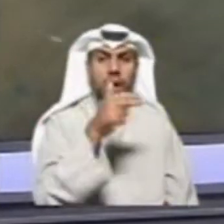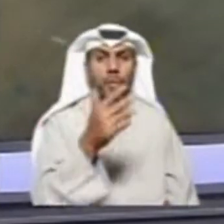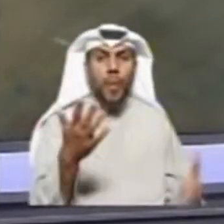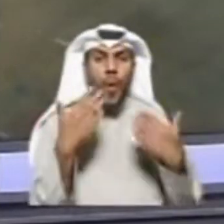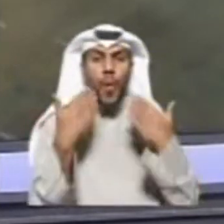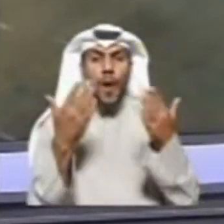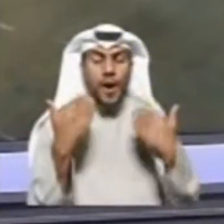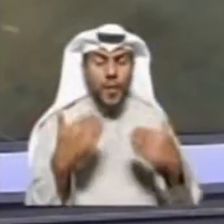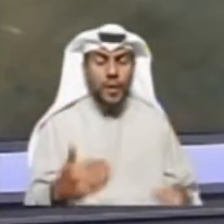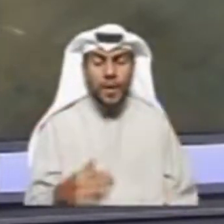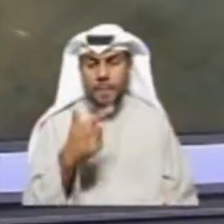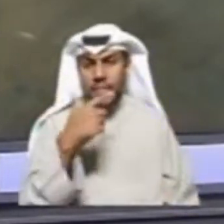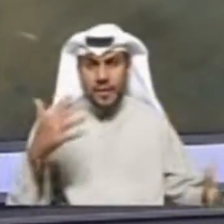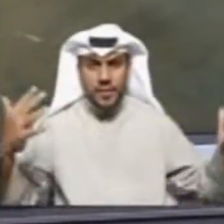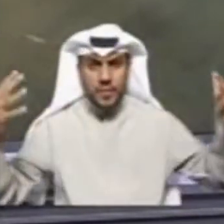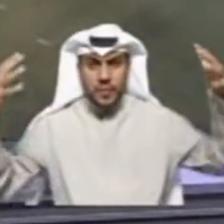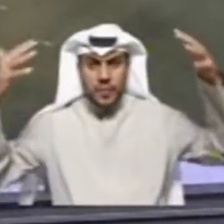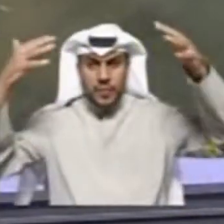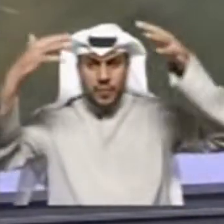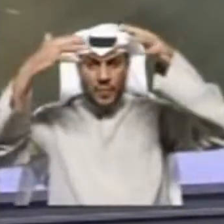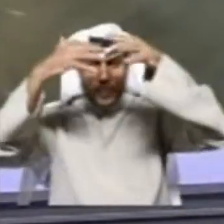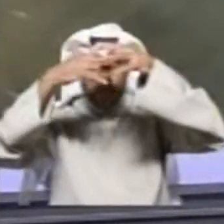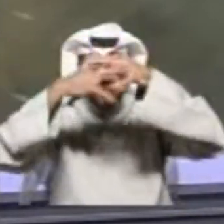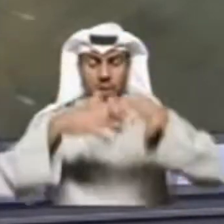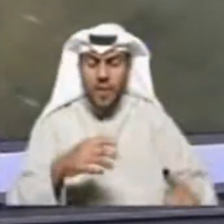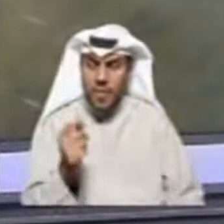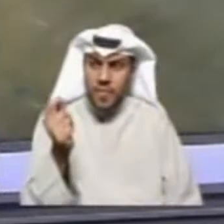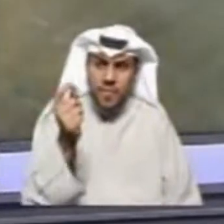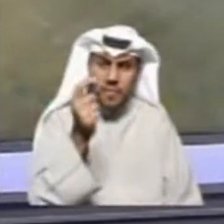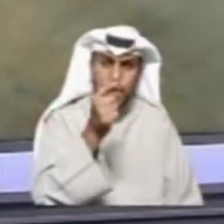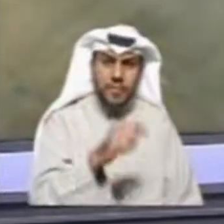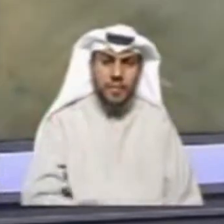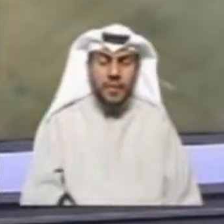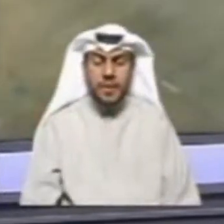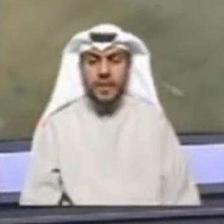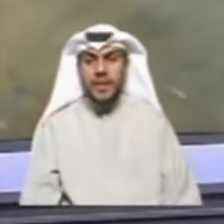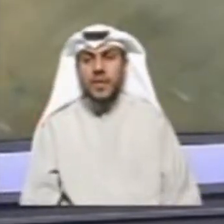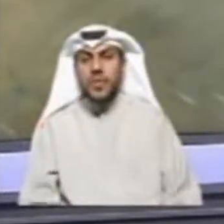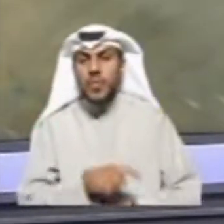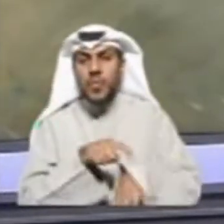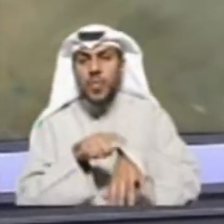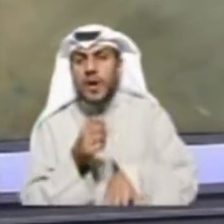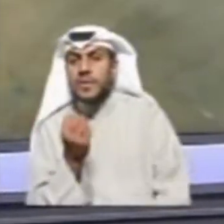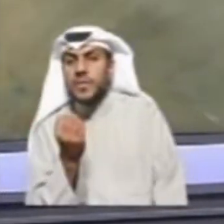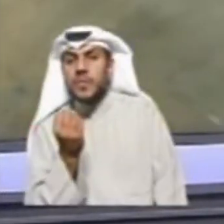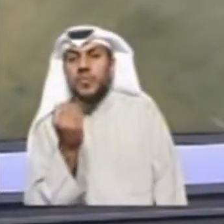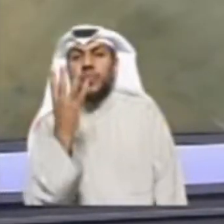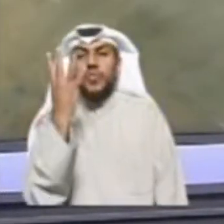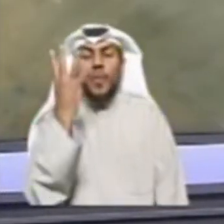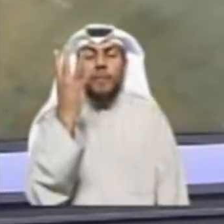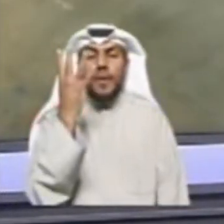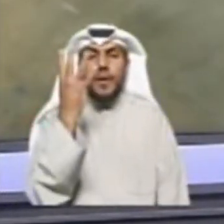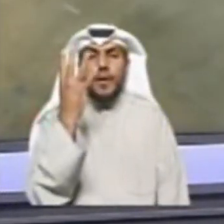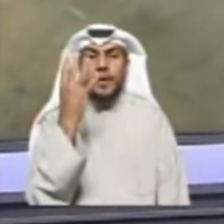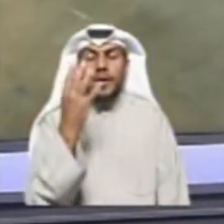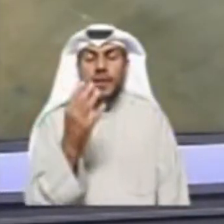تكونات بعض السحب خاصة على المناطق الوسطى وكذلك المناطق الساحلية من دولة الكويت مع بداية دخول ساعات الصباح الأولى من نهار يوم الغد. لاحظ